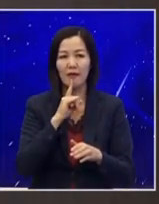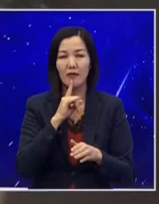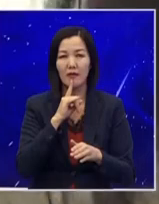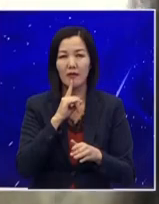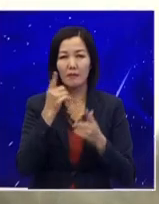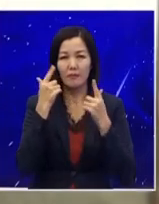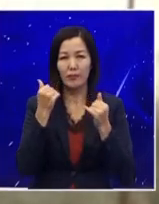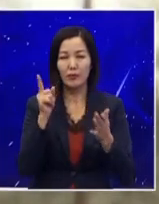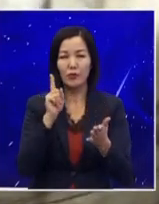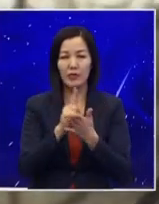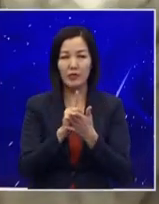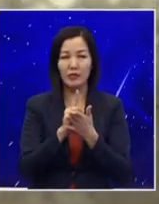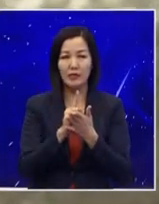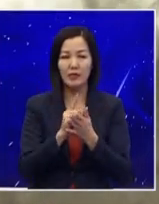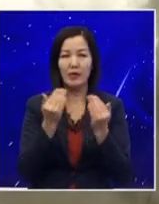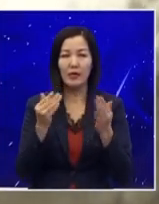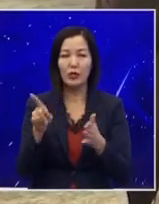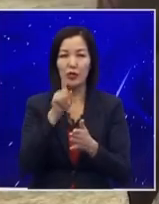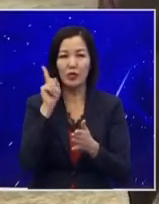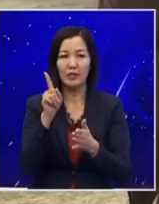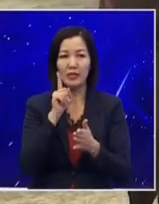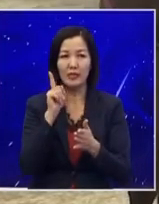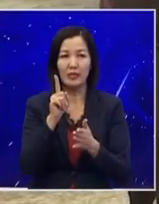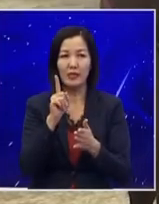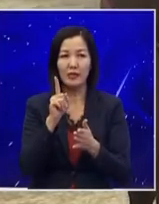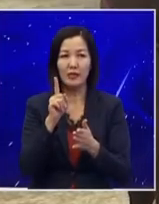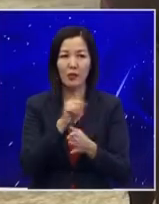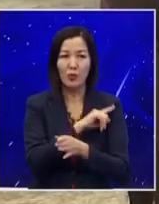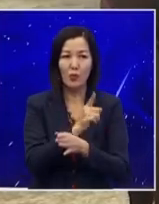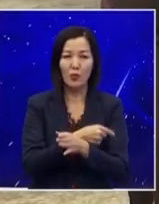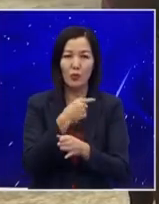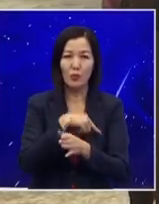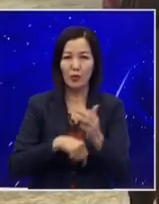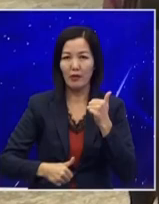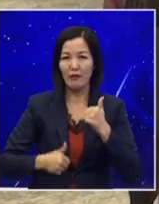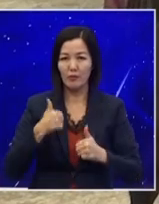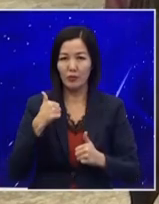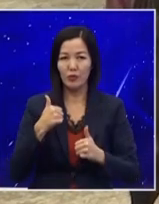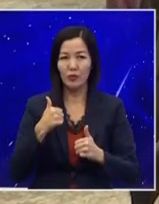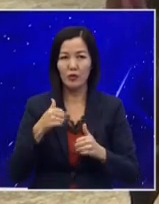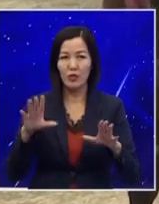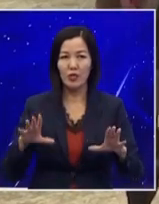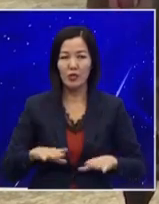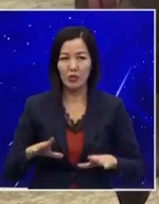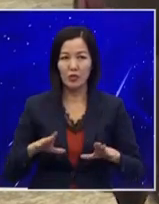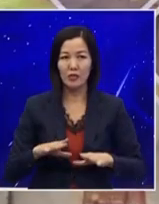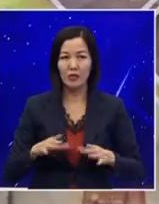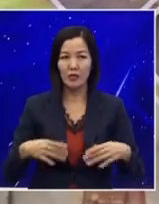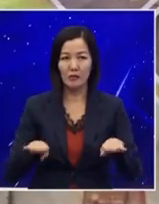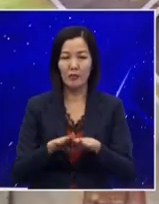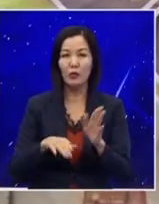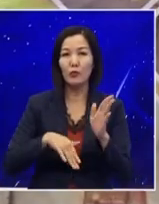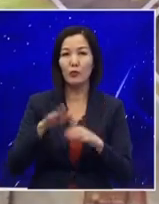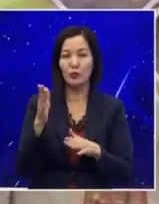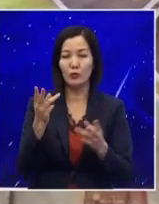Қазірде сол сияқты жастар өр рухты намысшыл жылқы мінезі болып өссін деген ойдамын.